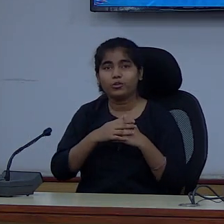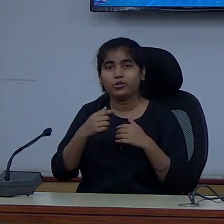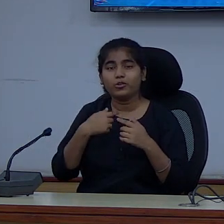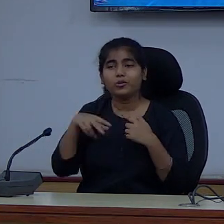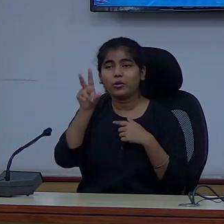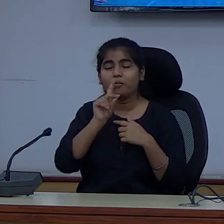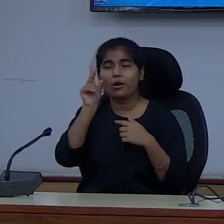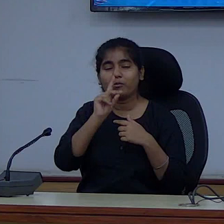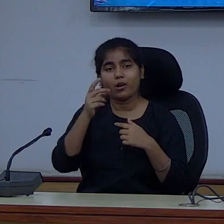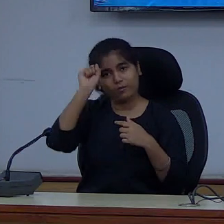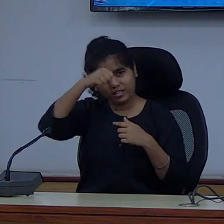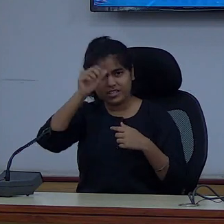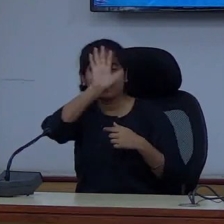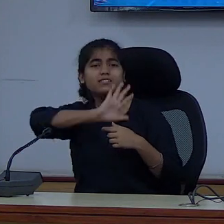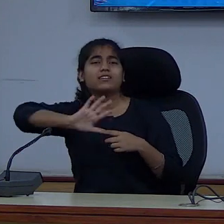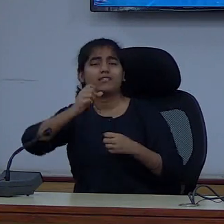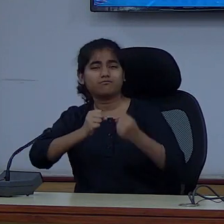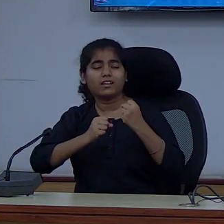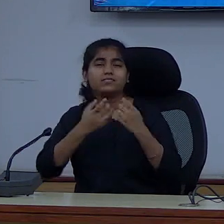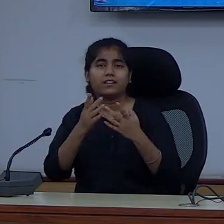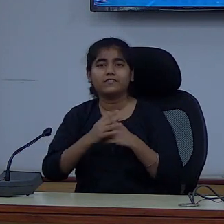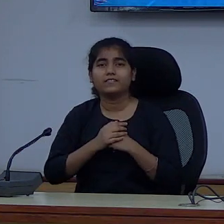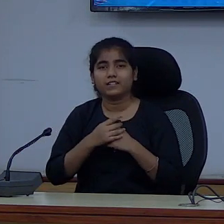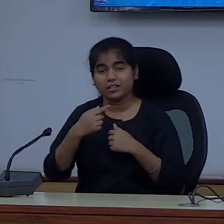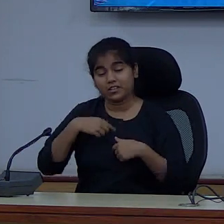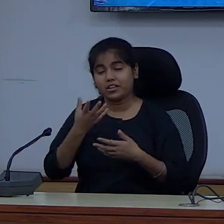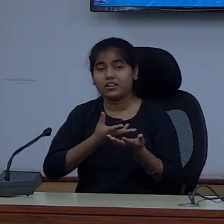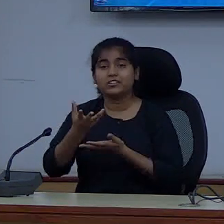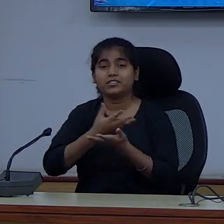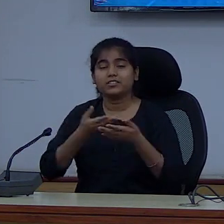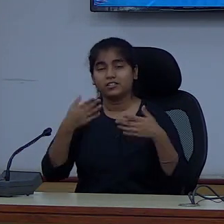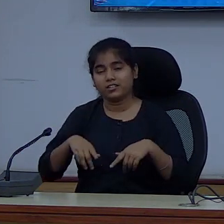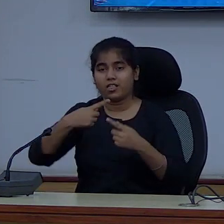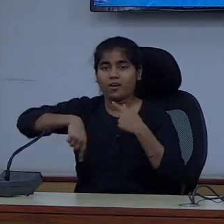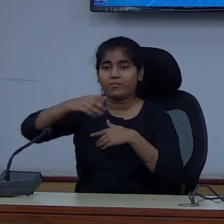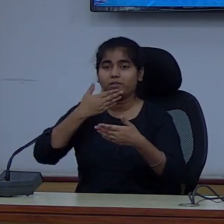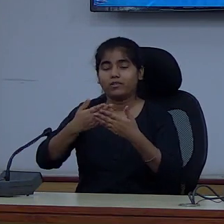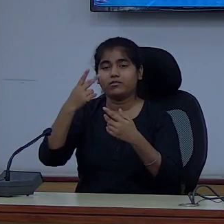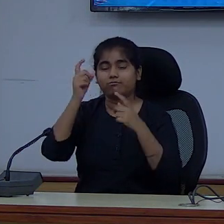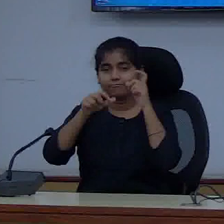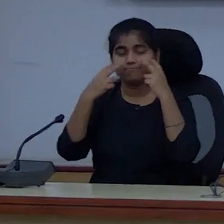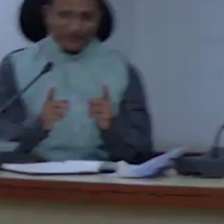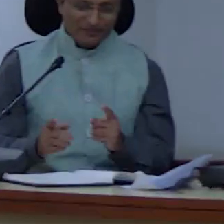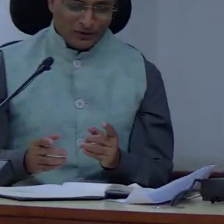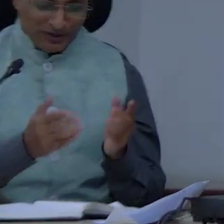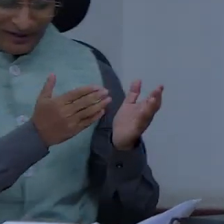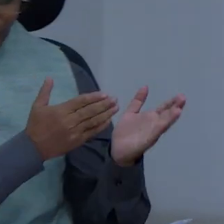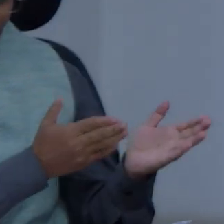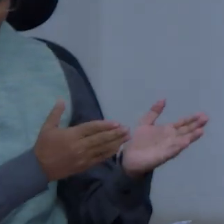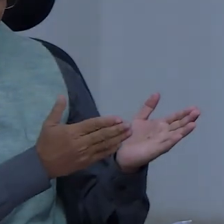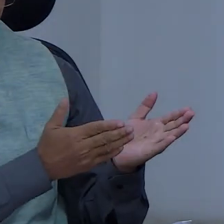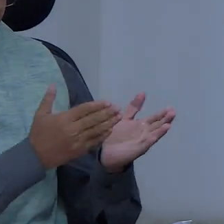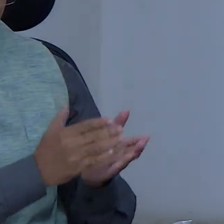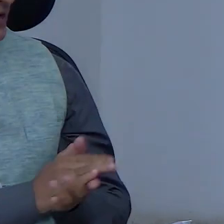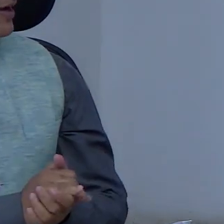आपको ना चाहते हुए आप उसको बार बार जरूर बोलें कि यस इंडिया इज द बेस्ट। तो ये इनक्रेडिबल सेशन इसीलिए था। बहुत बहुत शुक्रिया आप सभी दर्शकों का हमारे साथ जुड़ने के लिए, लेकिन